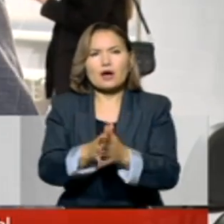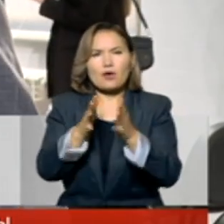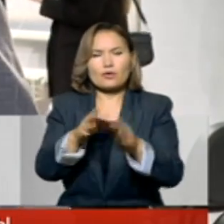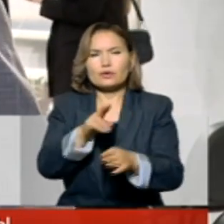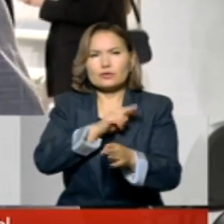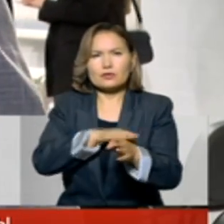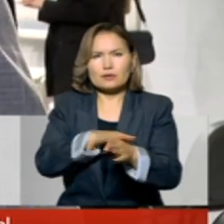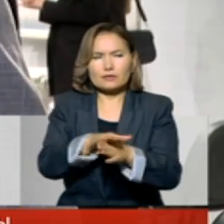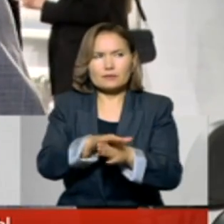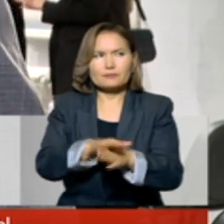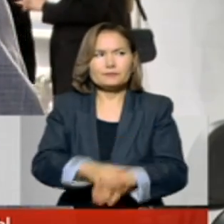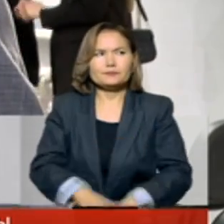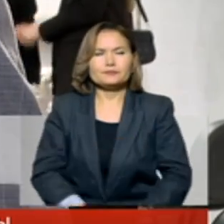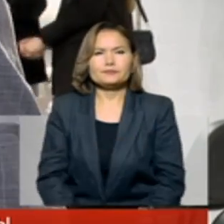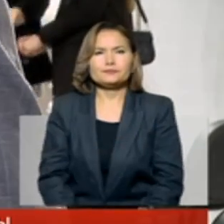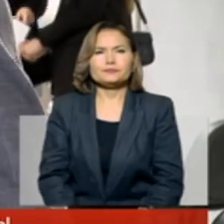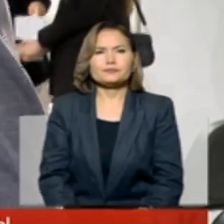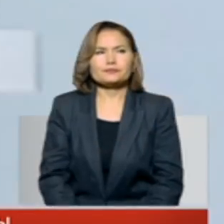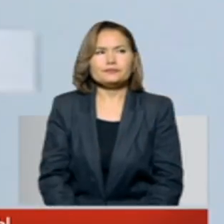ауқымдырақ пайдасын тигізеді.